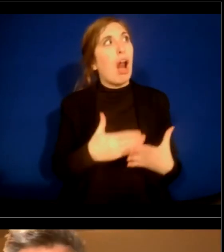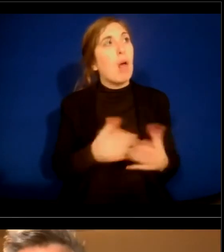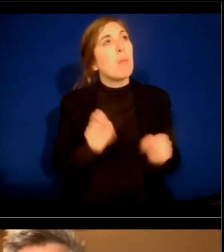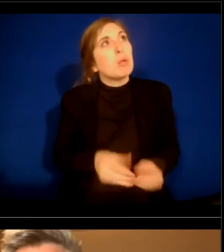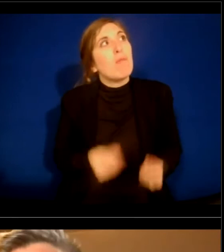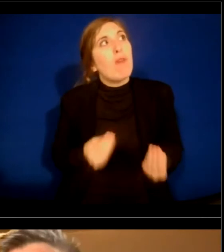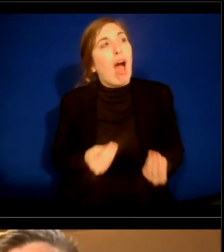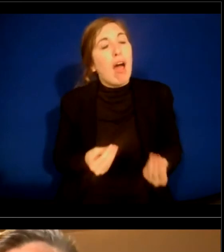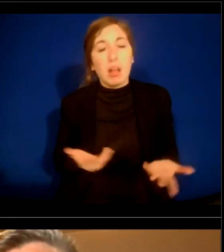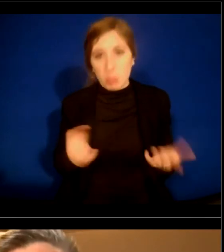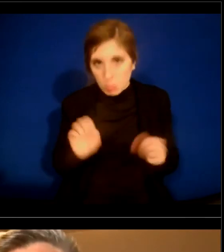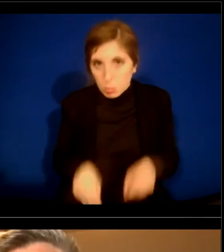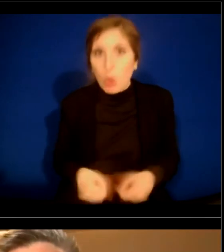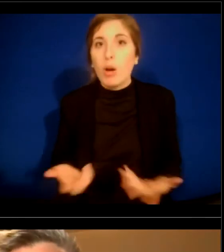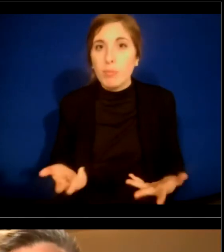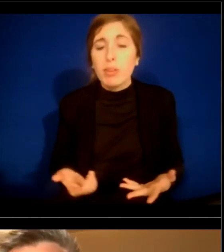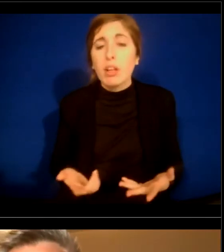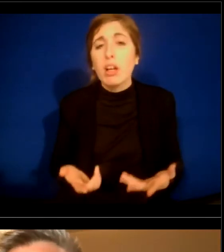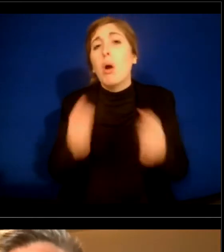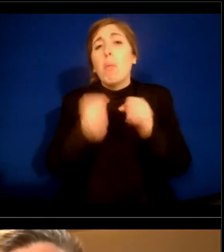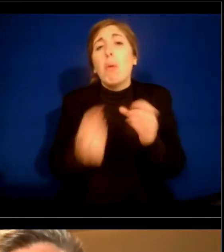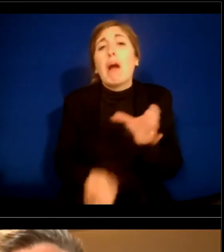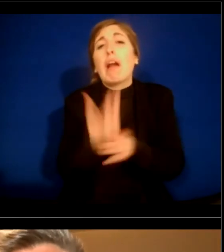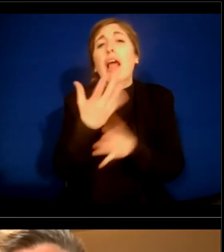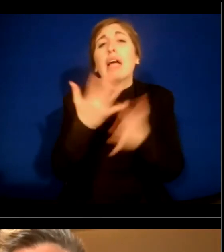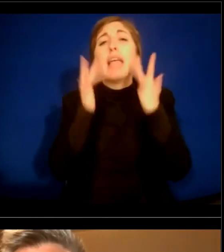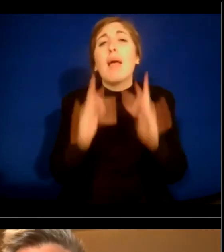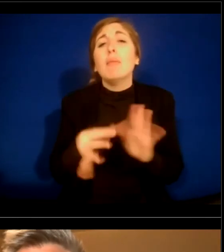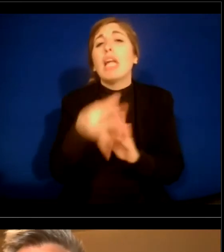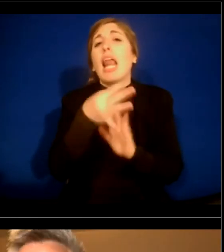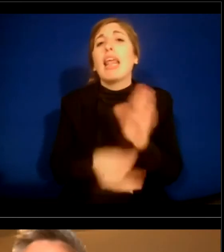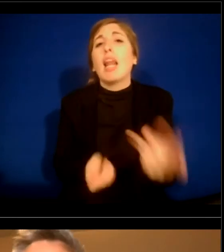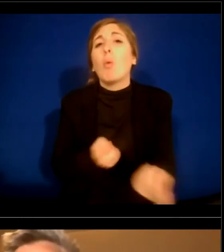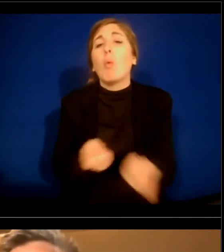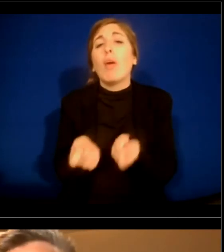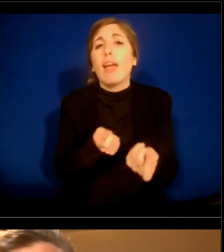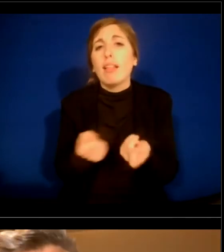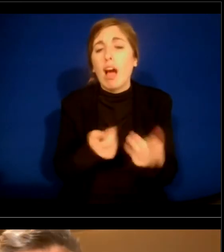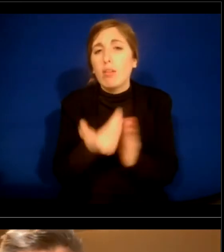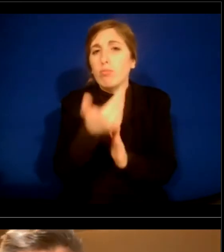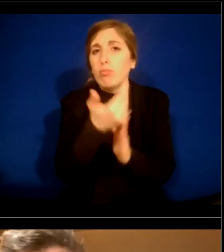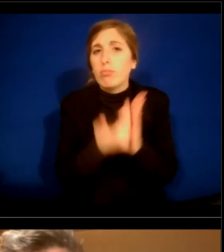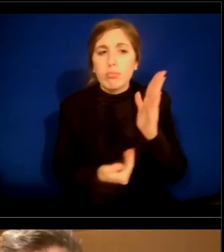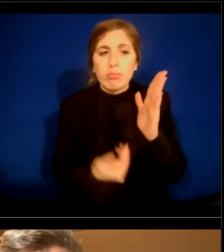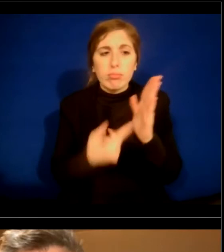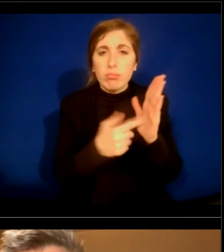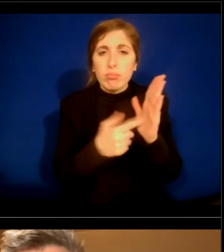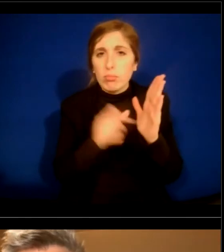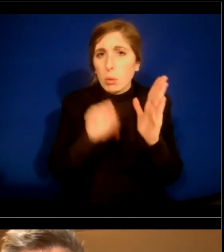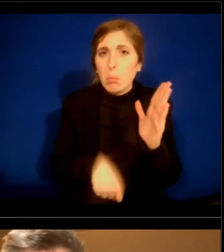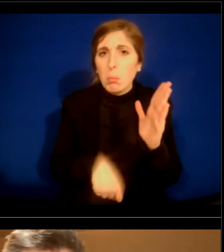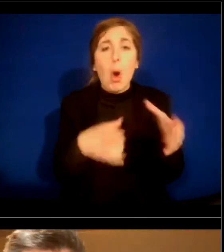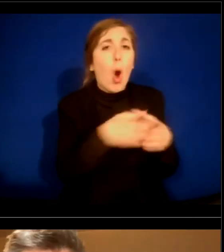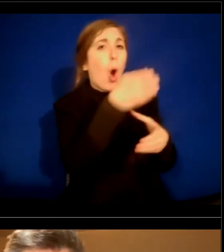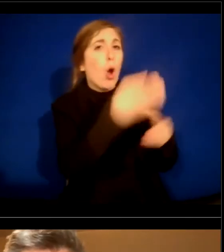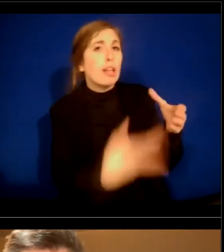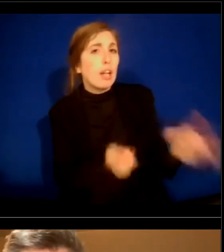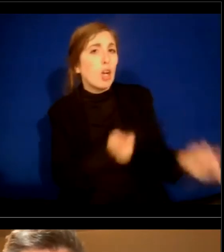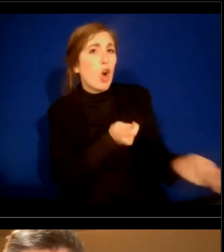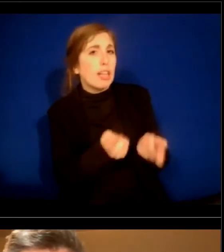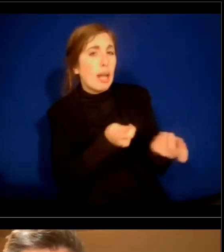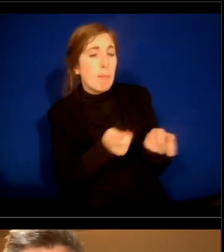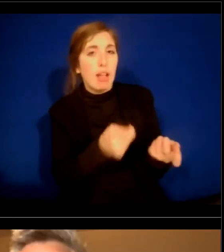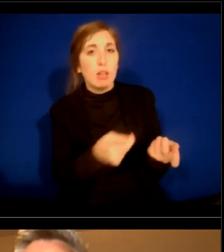anche attività di mediazione, attività di interpretariato. Ma anche mi viene in mente una cosa su cui stiamo ragionando e che condividiamo